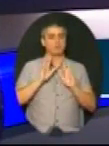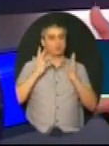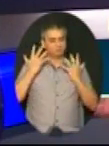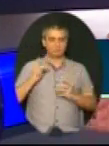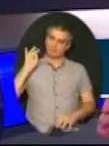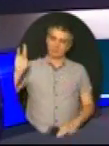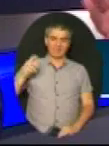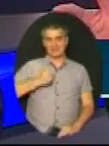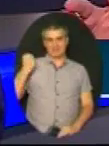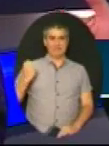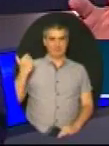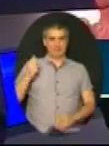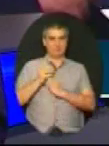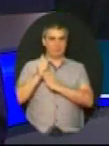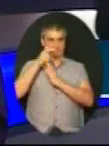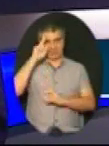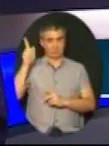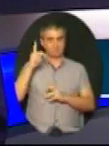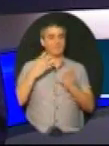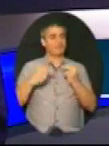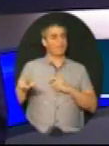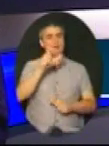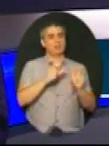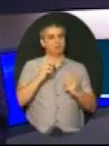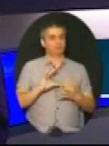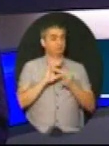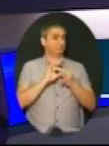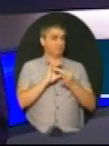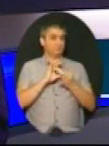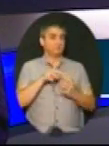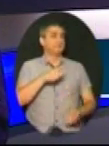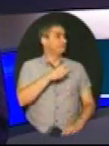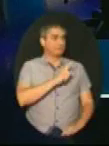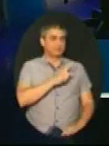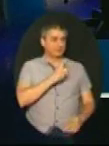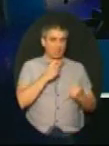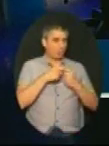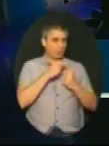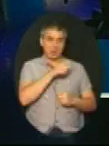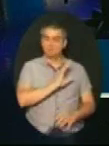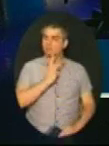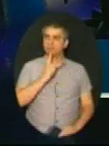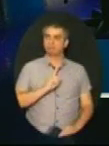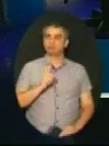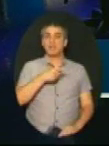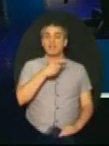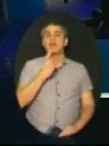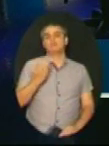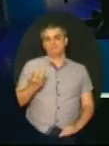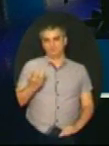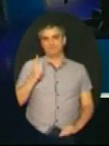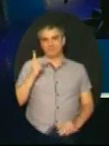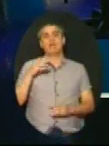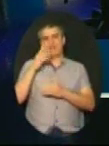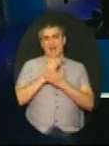נגד מפלגת הימין המובילה, ושהרבה מאוד אנשים יחווירו. זאת אומרת שזה לא תלוי שיהיה... בכלל בה, אתה אומר. לא, אבל היא צריכה, זה